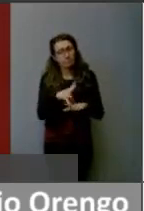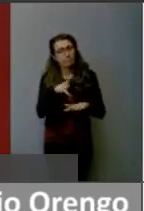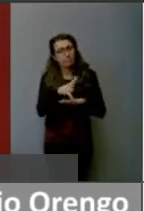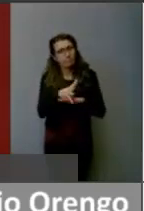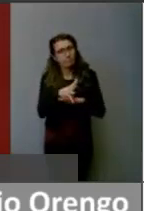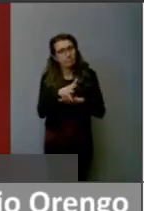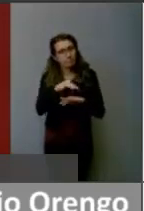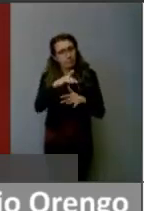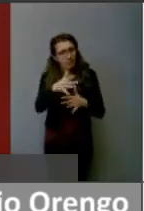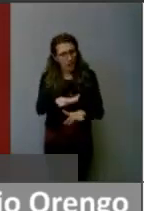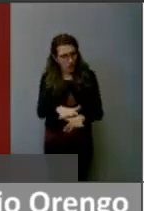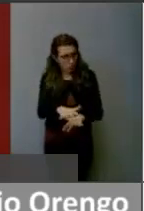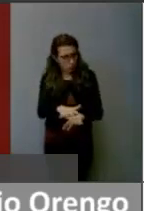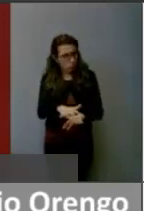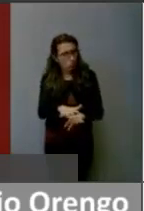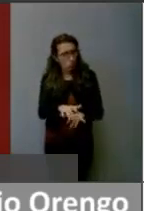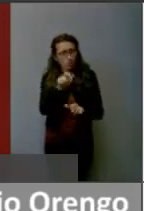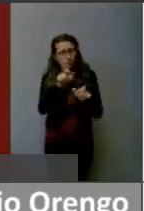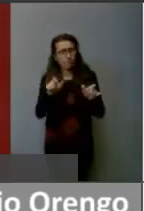fatto direttamente dai tecnici.